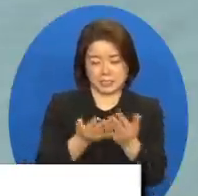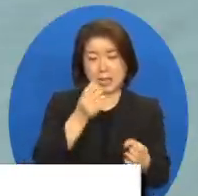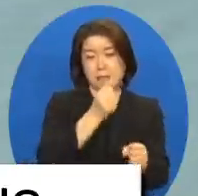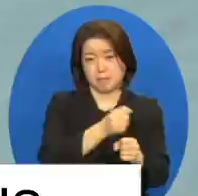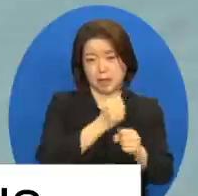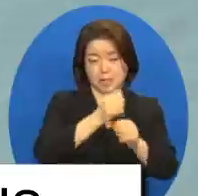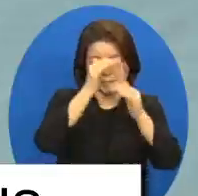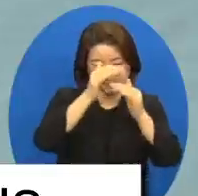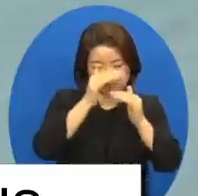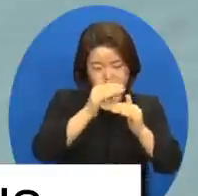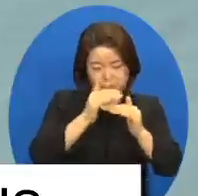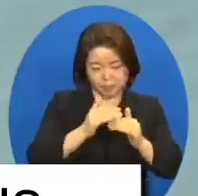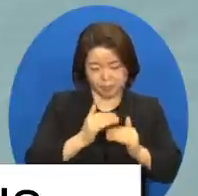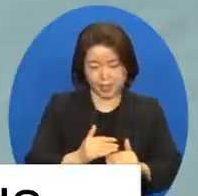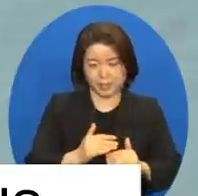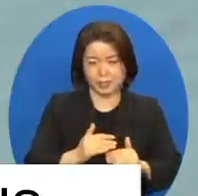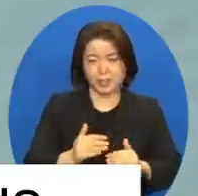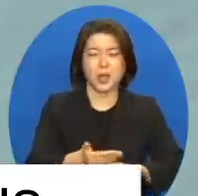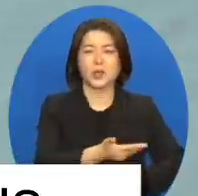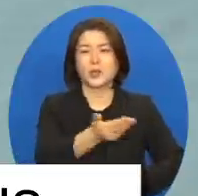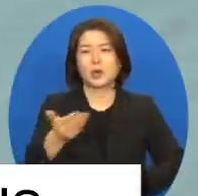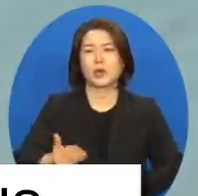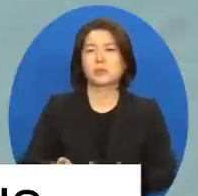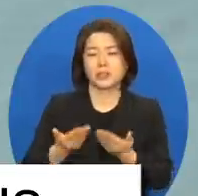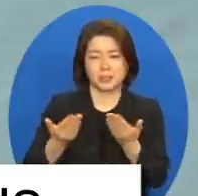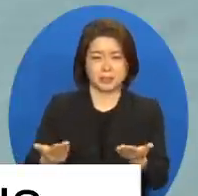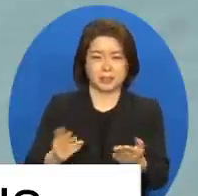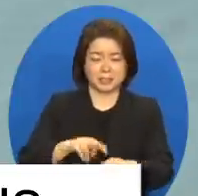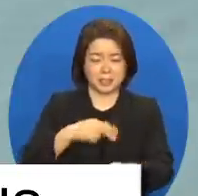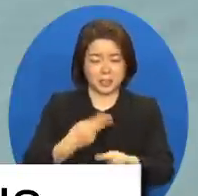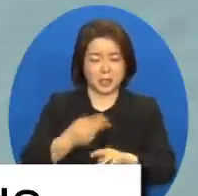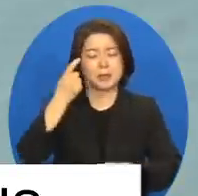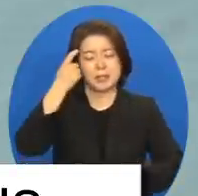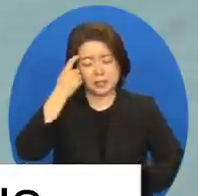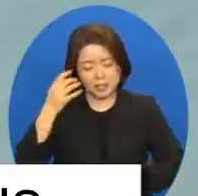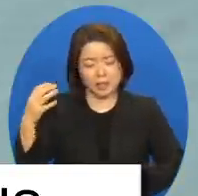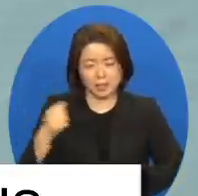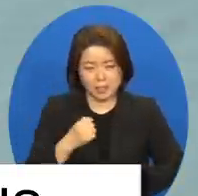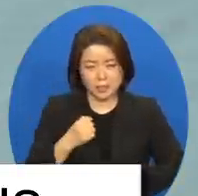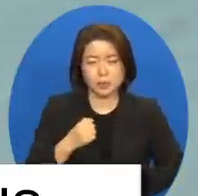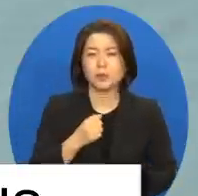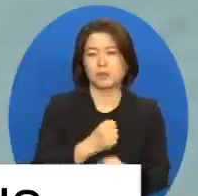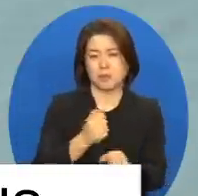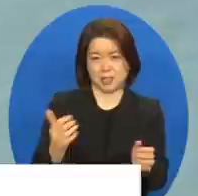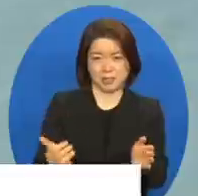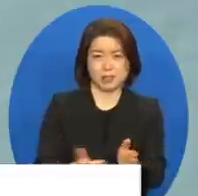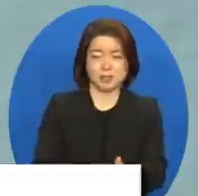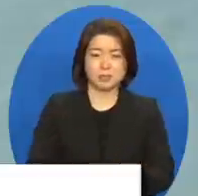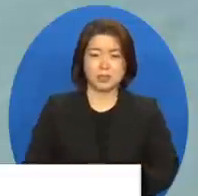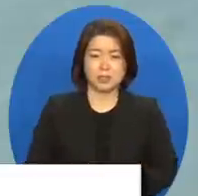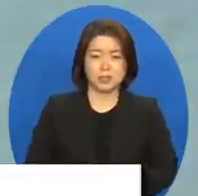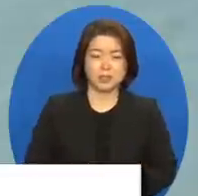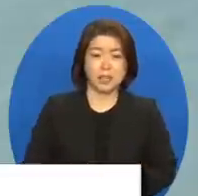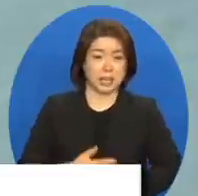자체가 우리 교우들에게 드리는 선물이라고 생각하고 만들었어요.